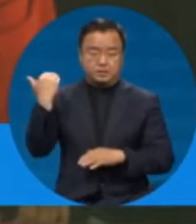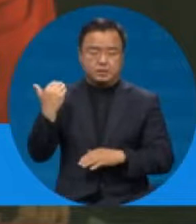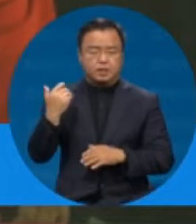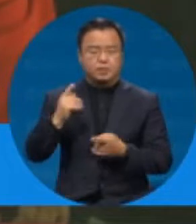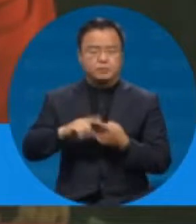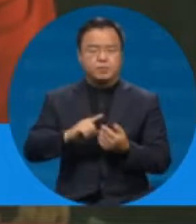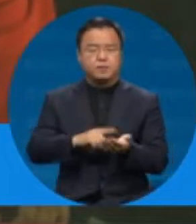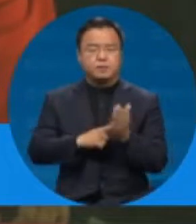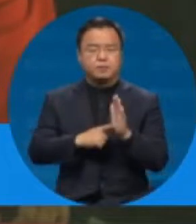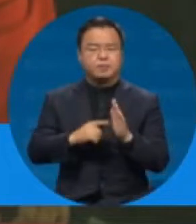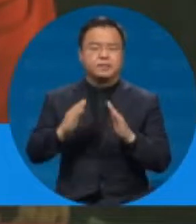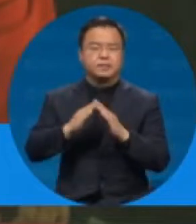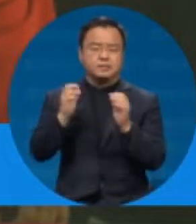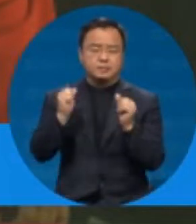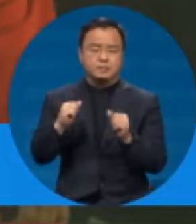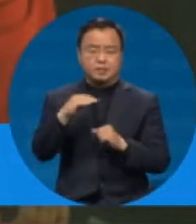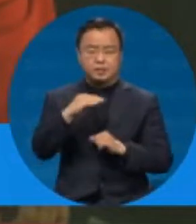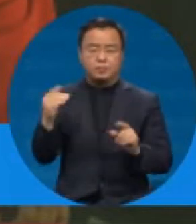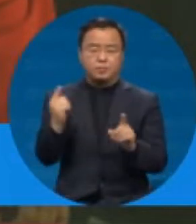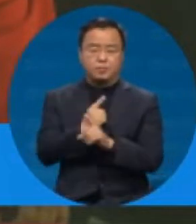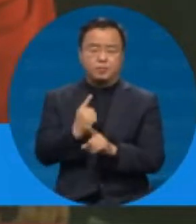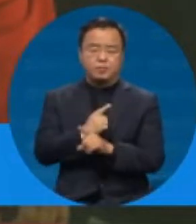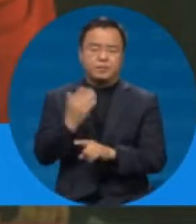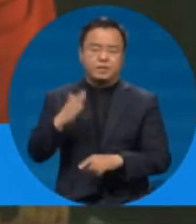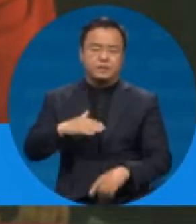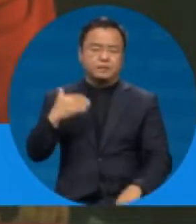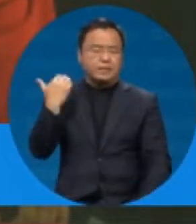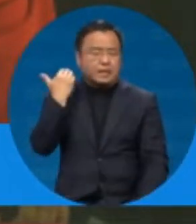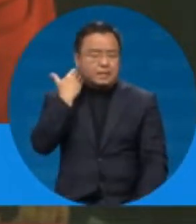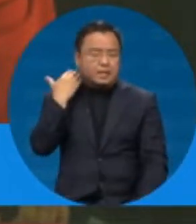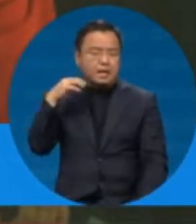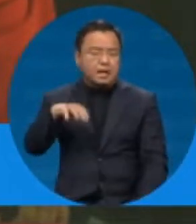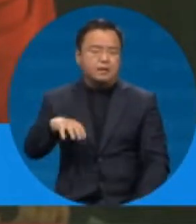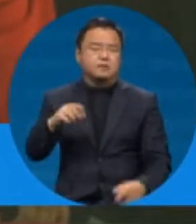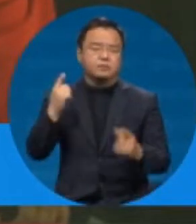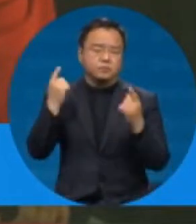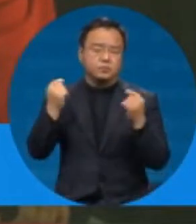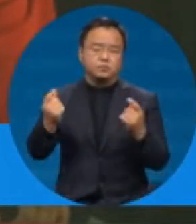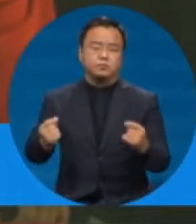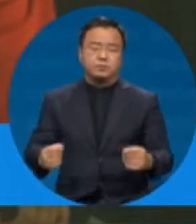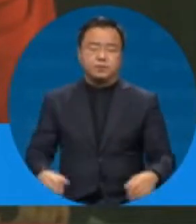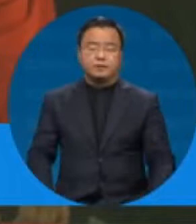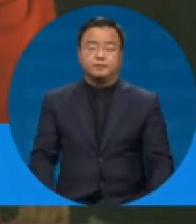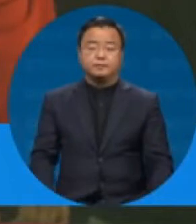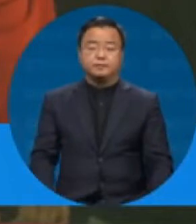지원 기준을 완화 있지만 여전히 사각지대가 있습니다 박방주 기자가 취재했습니다